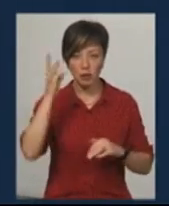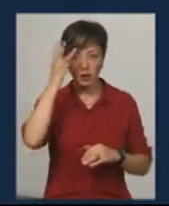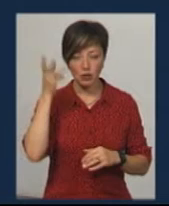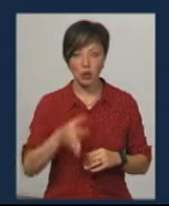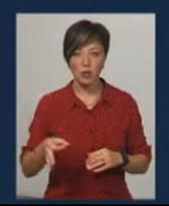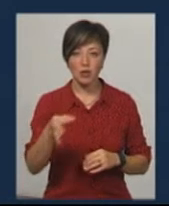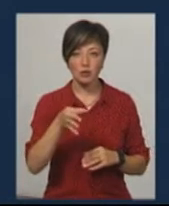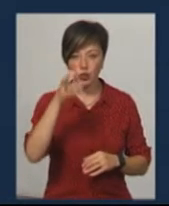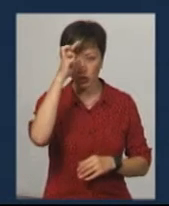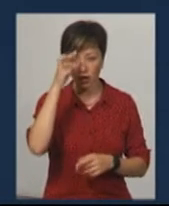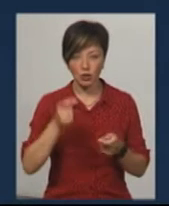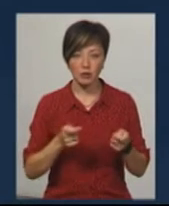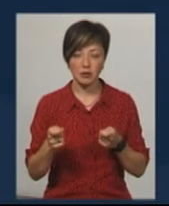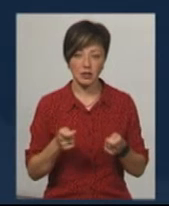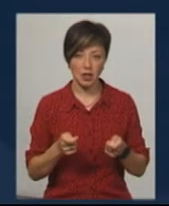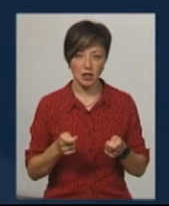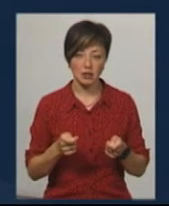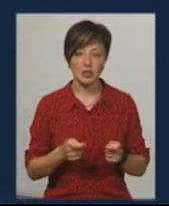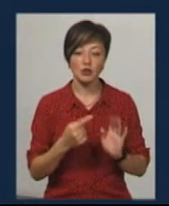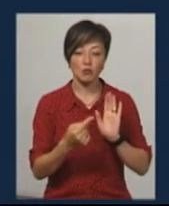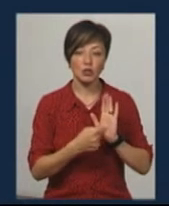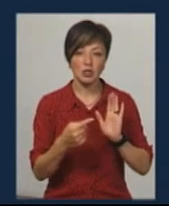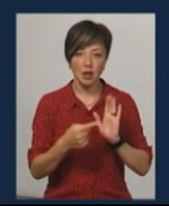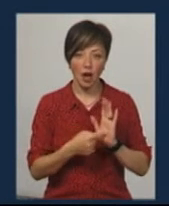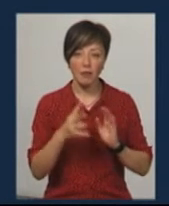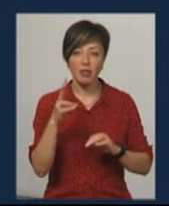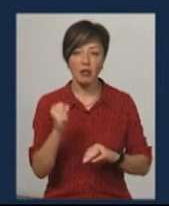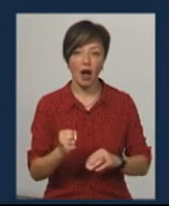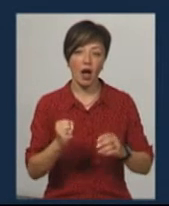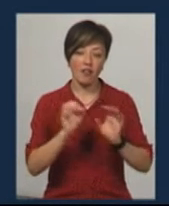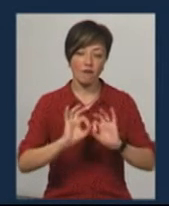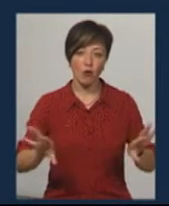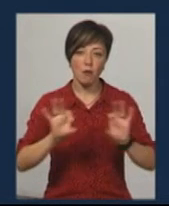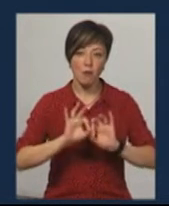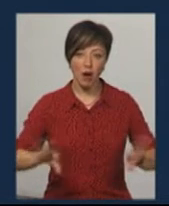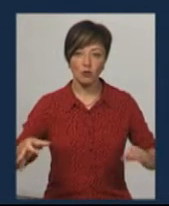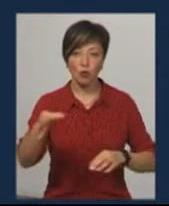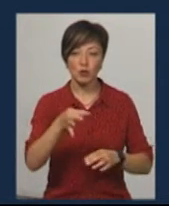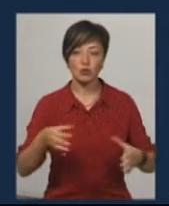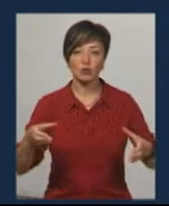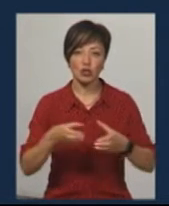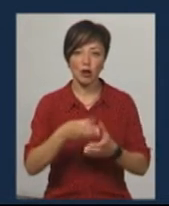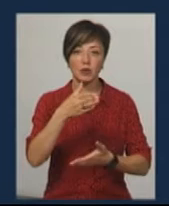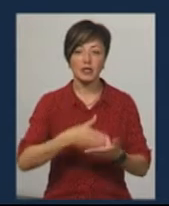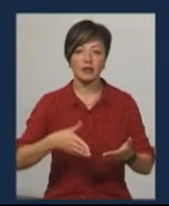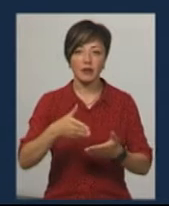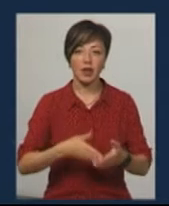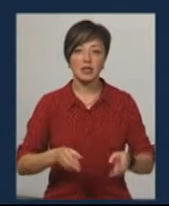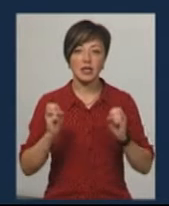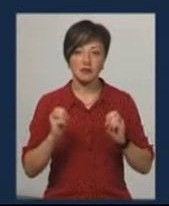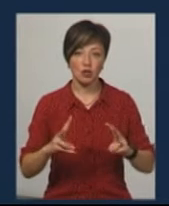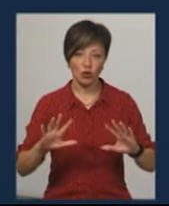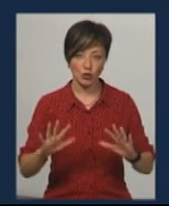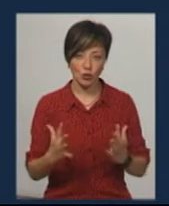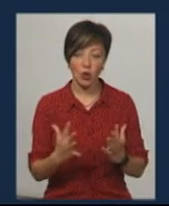Хмельницької обласної державної адміністрації Інна Михайлова із посиланням на інформацію обласного штабу з ліквідації надзвичайної